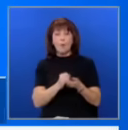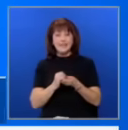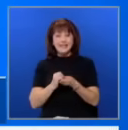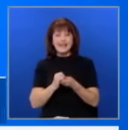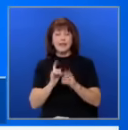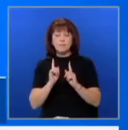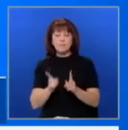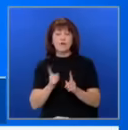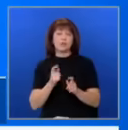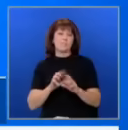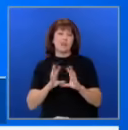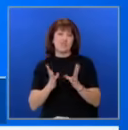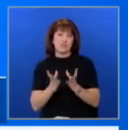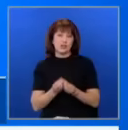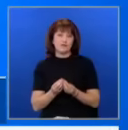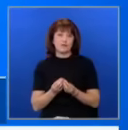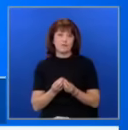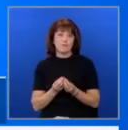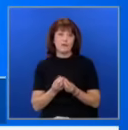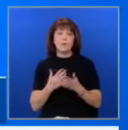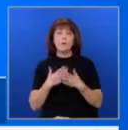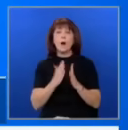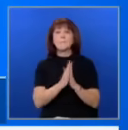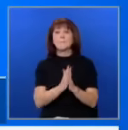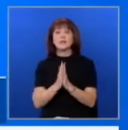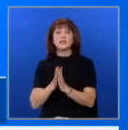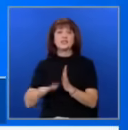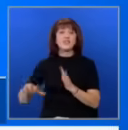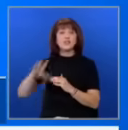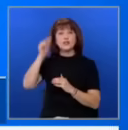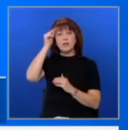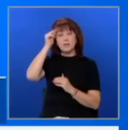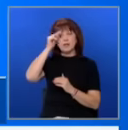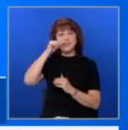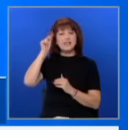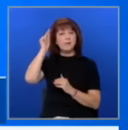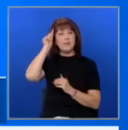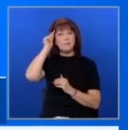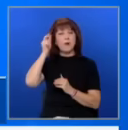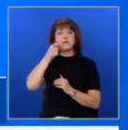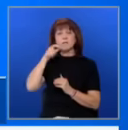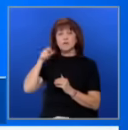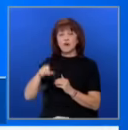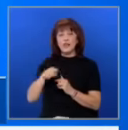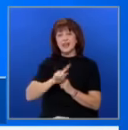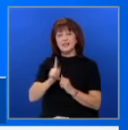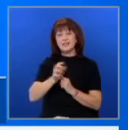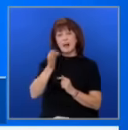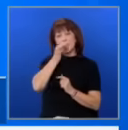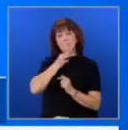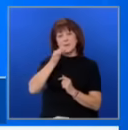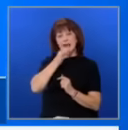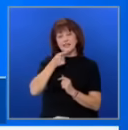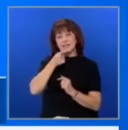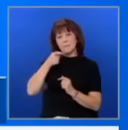всичко. Съединението прави силата. Моят призив днес към всички българи е да си припомним тези думи. Те не са просто куха фраза, изпразнена от съдържание. Те